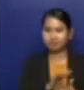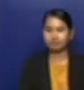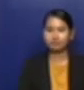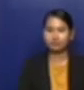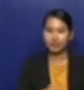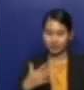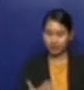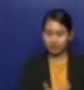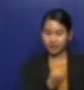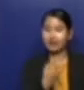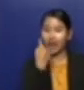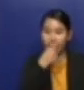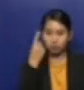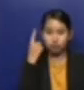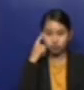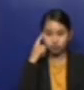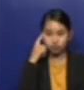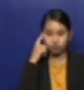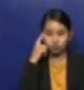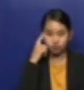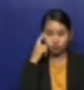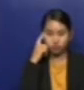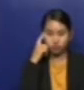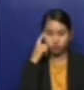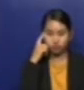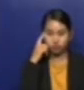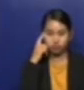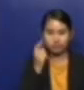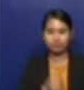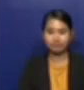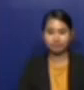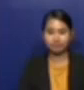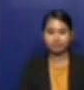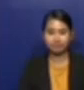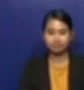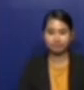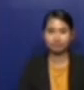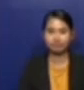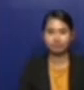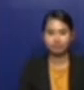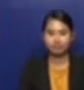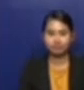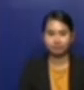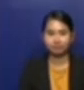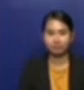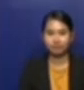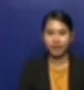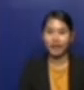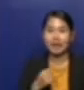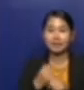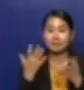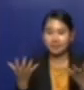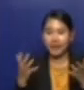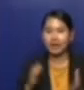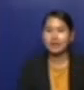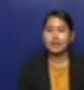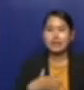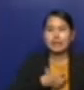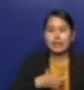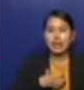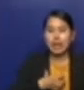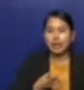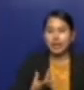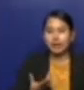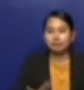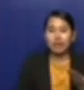ราก็รู้สามารถจะเรียกฝนเรียกฟ้า